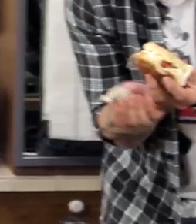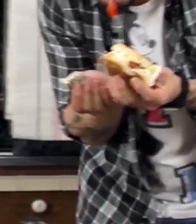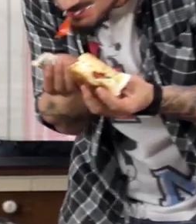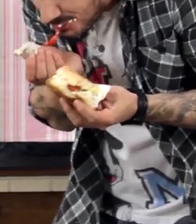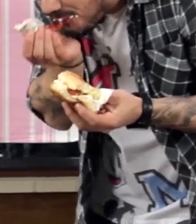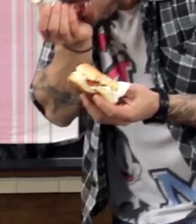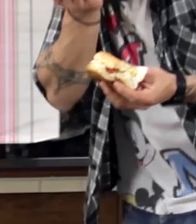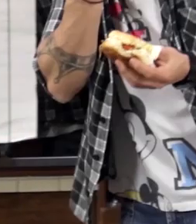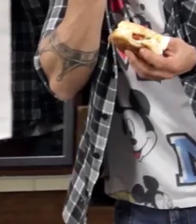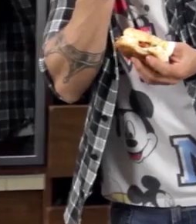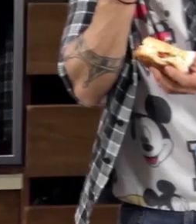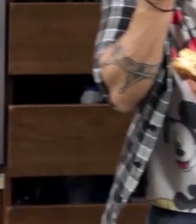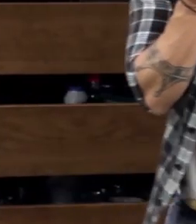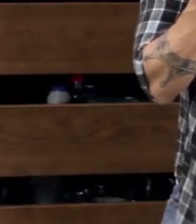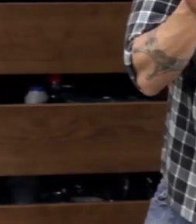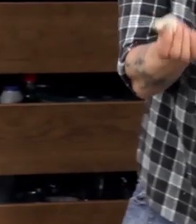Νομίζω